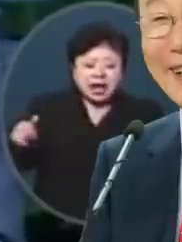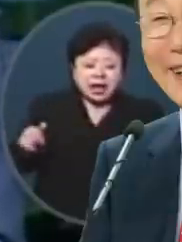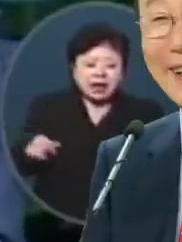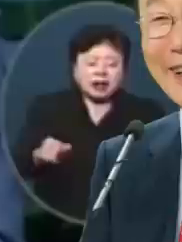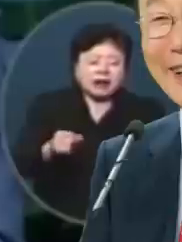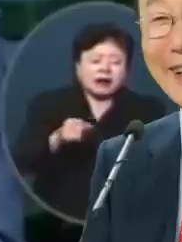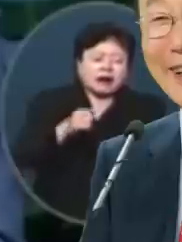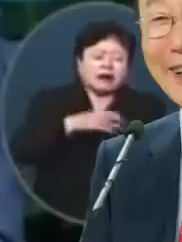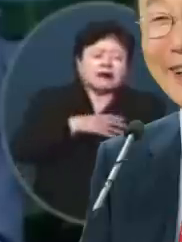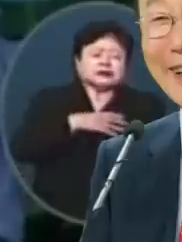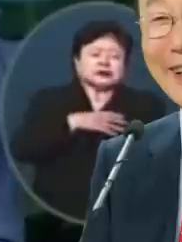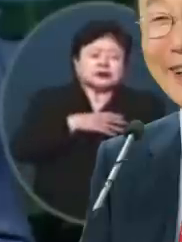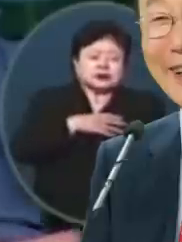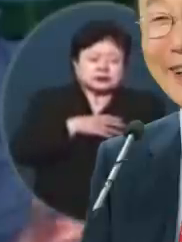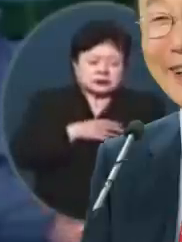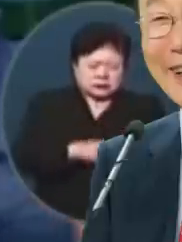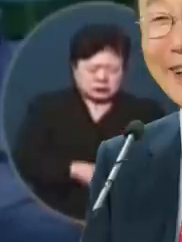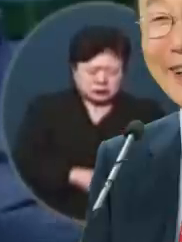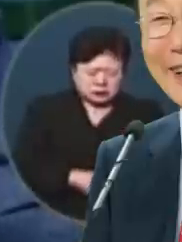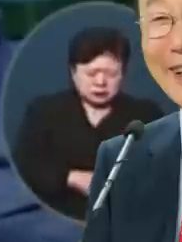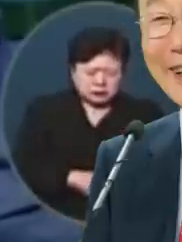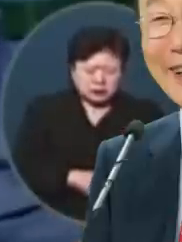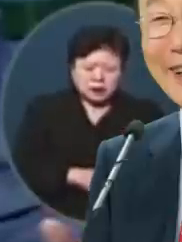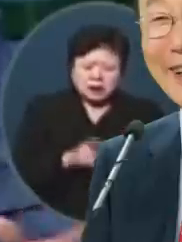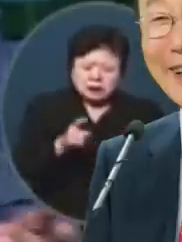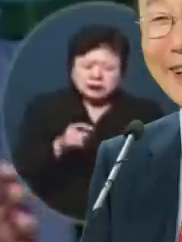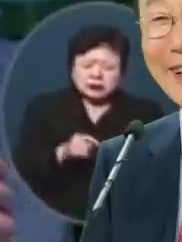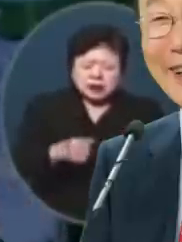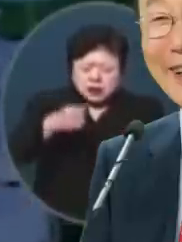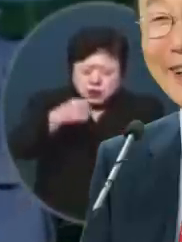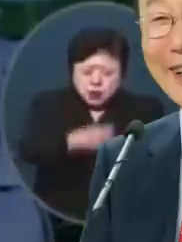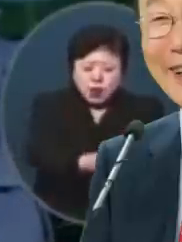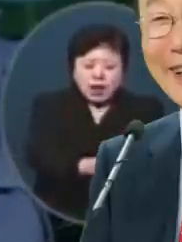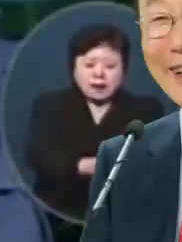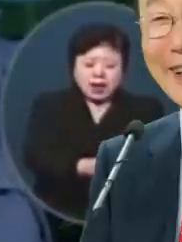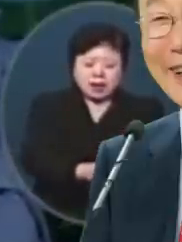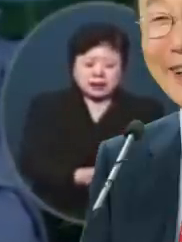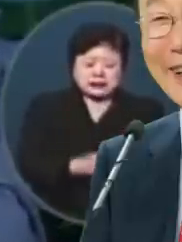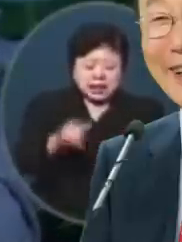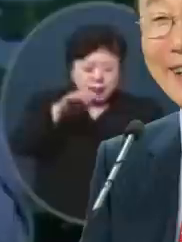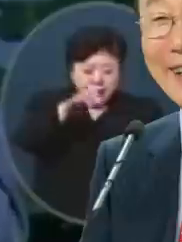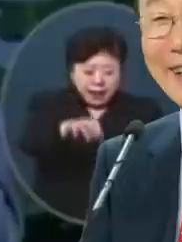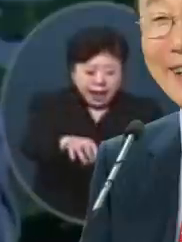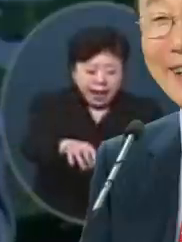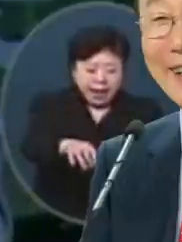혼비백산했습니다. 여러분 그렇게 용감하게 온 백성들이 보는 앞에서